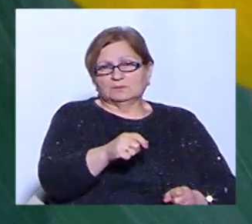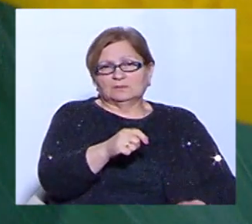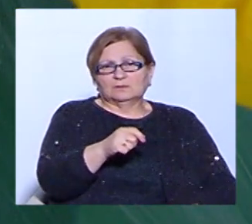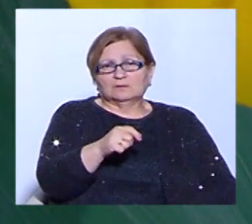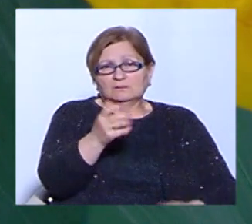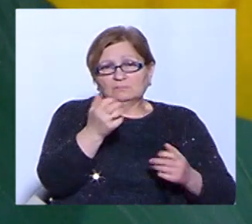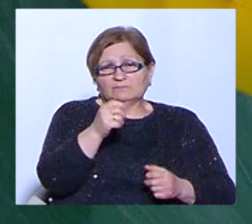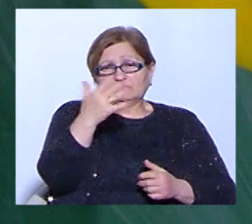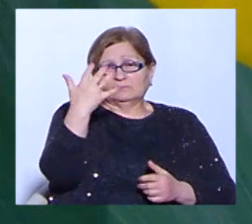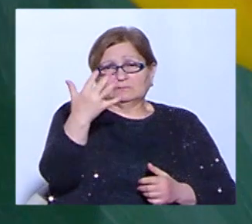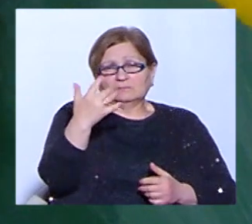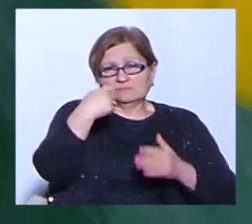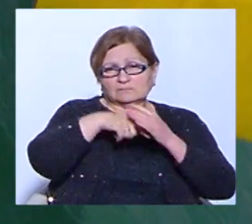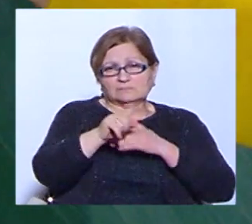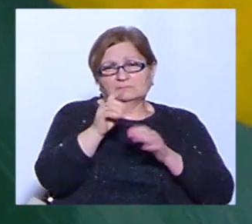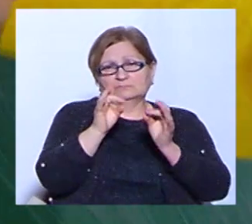მივიღებთ ისევ